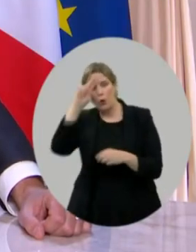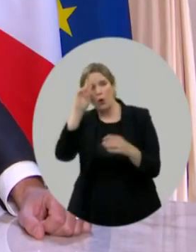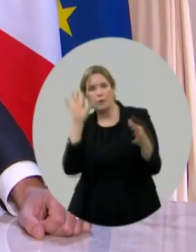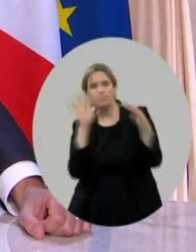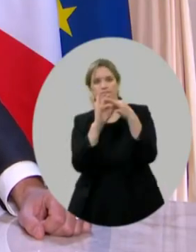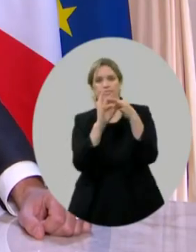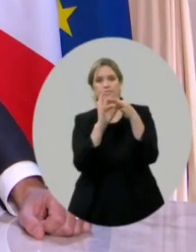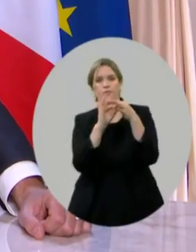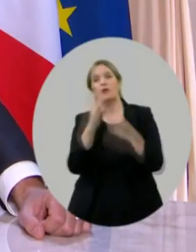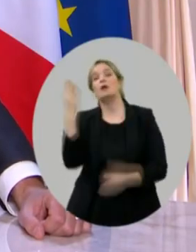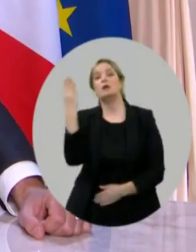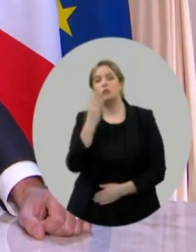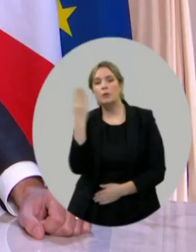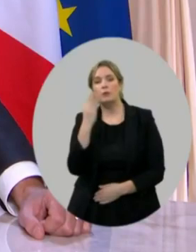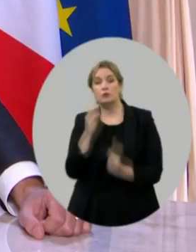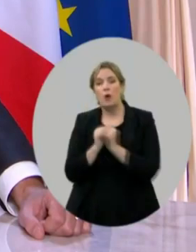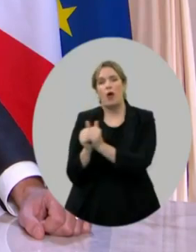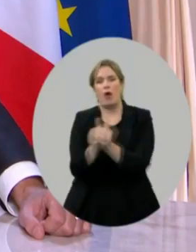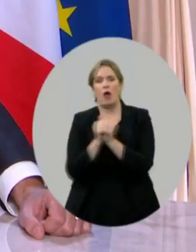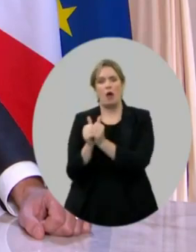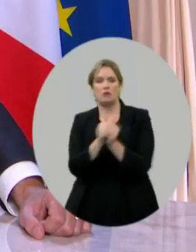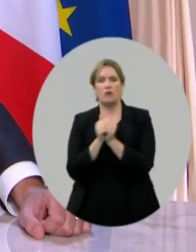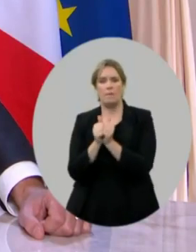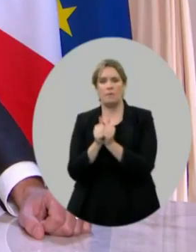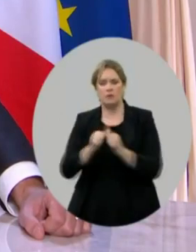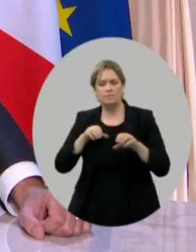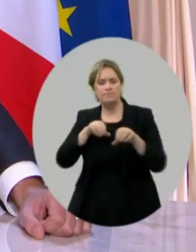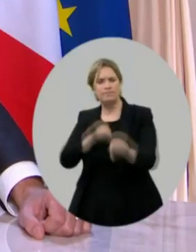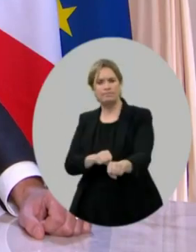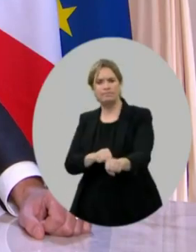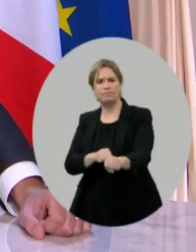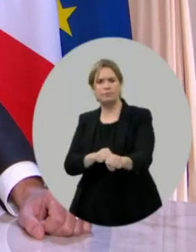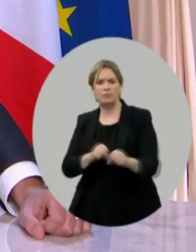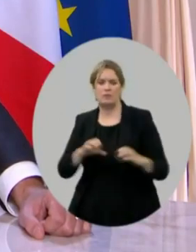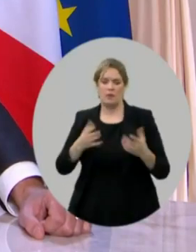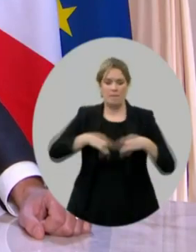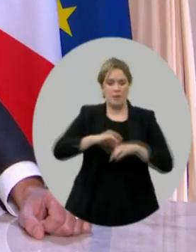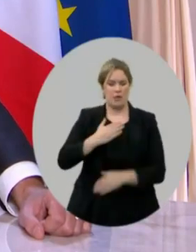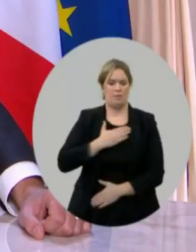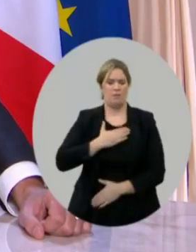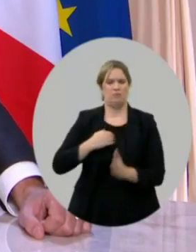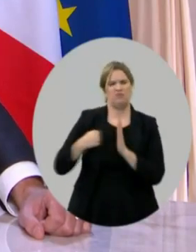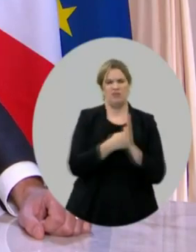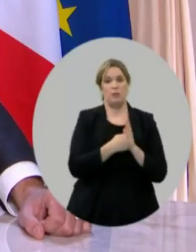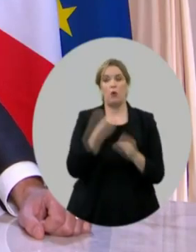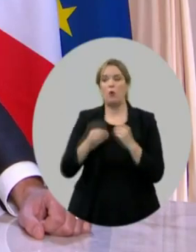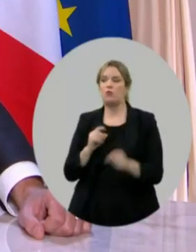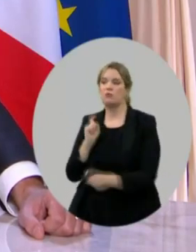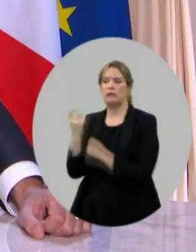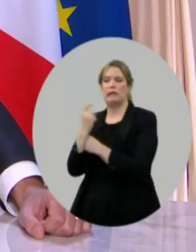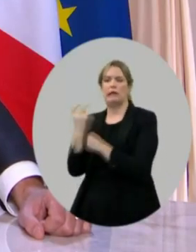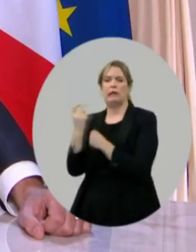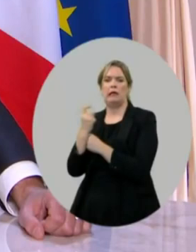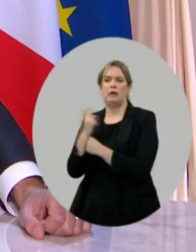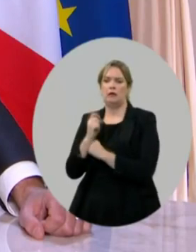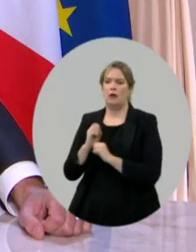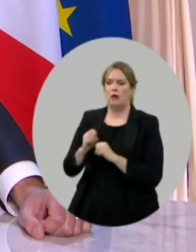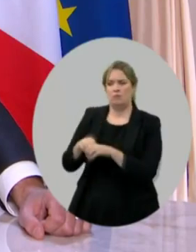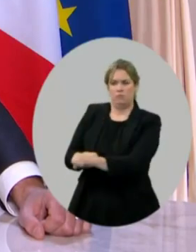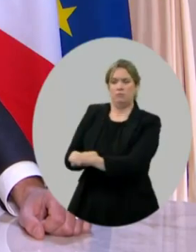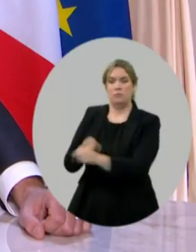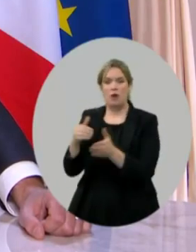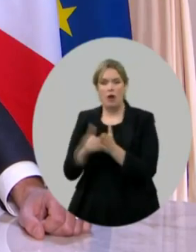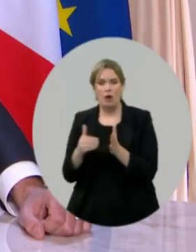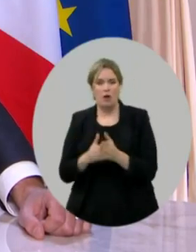besoin qu'ensemble, nous ne cédions rien, ni aux nationalistes, ni aux sceptiques. Pour ma part,